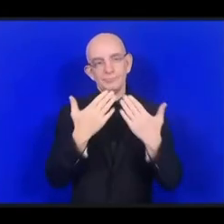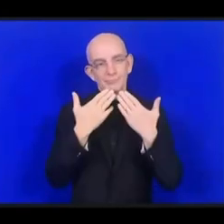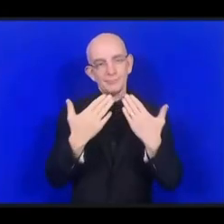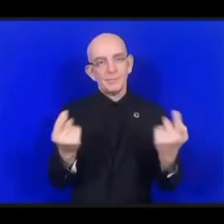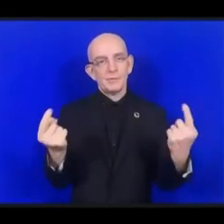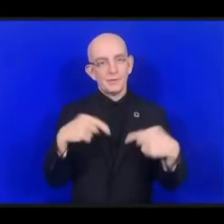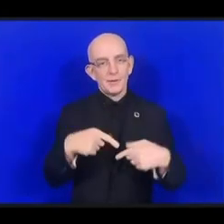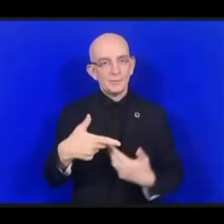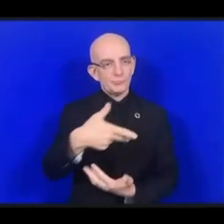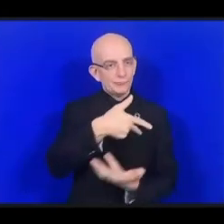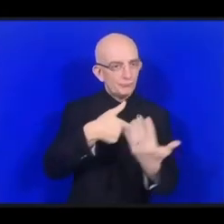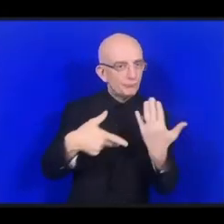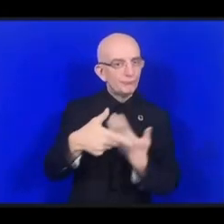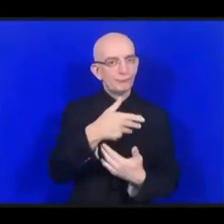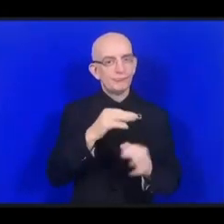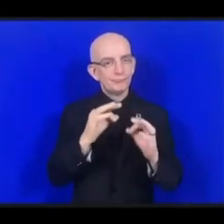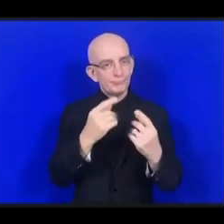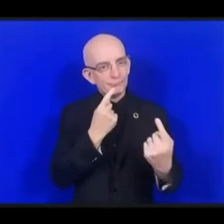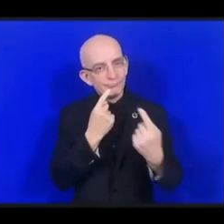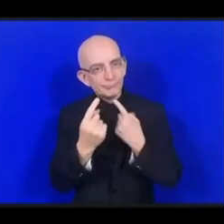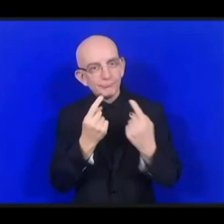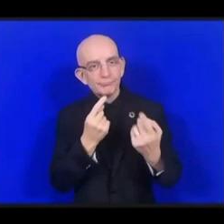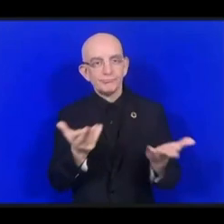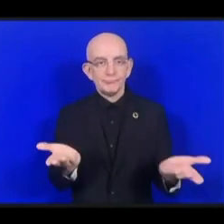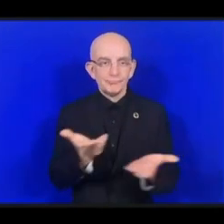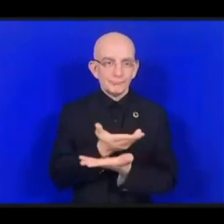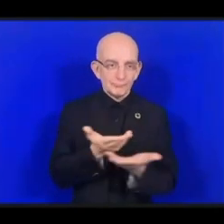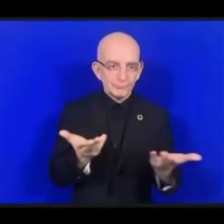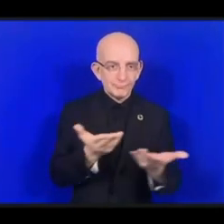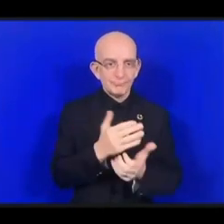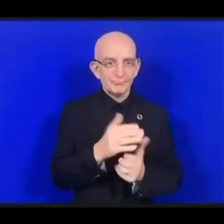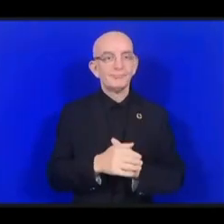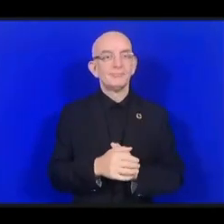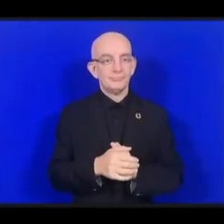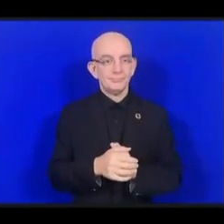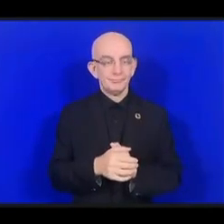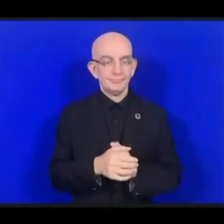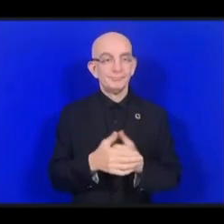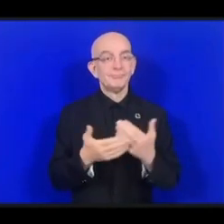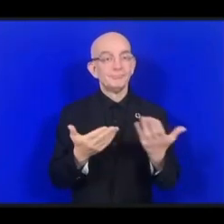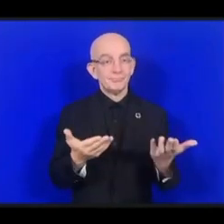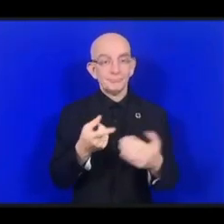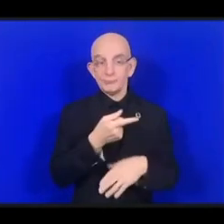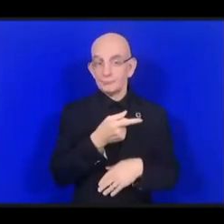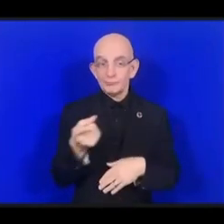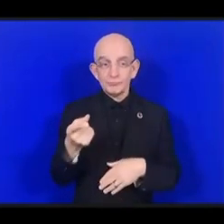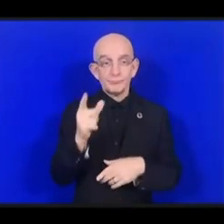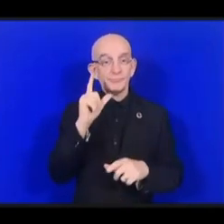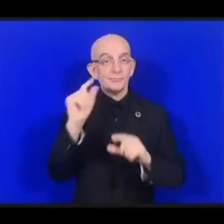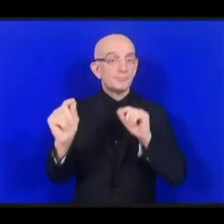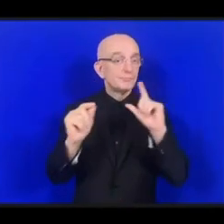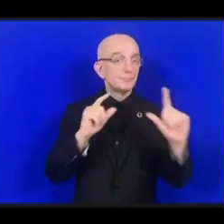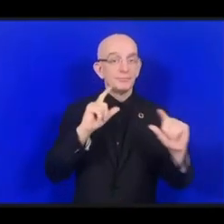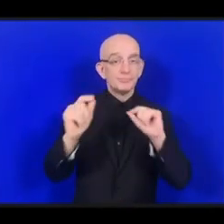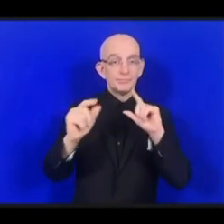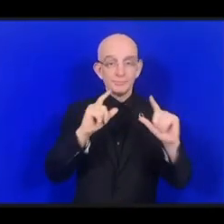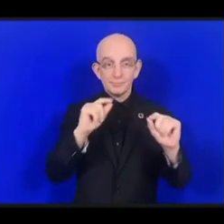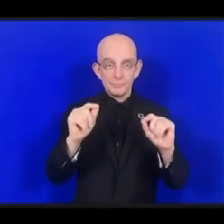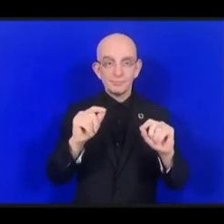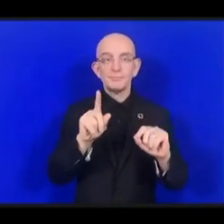ますお帰りになる前にお忘れ物がないかご確認くださいまたお帰りの際には使用済み